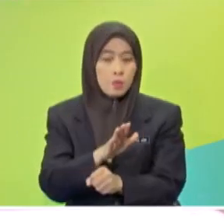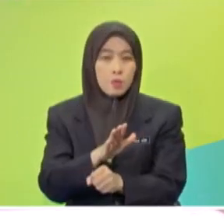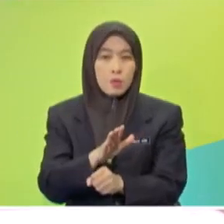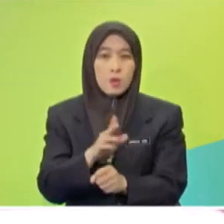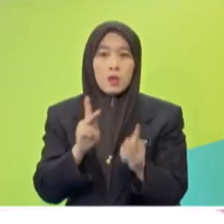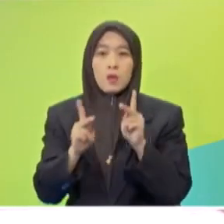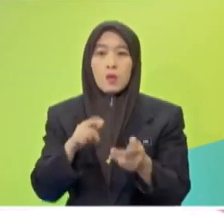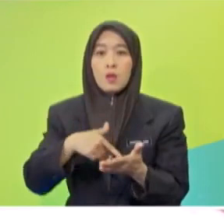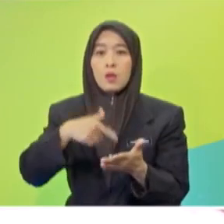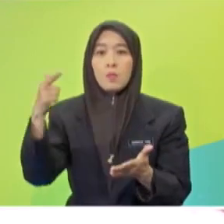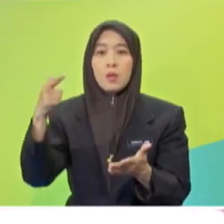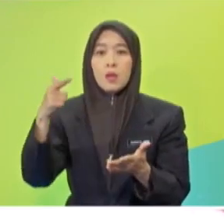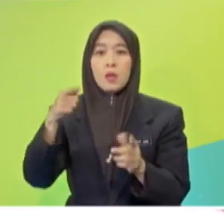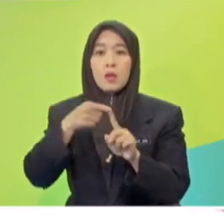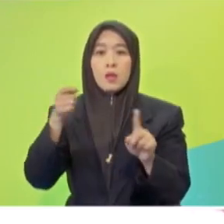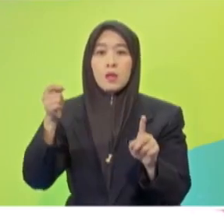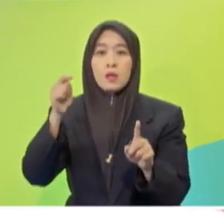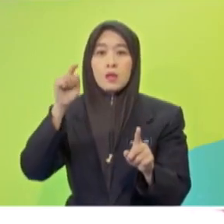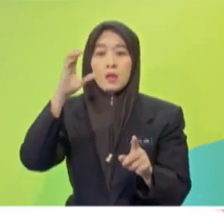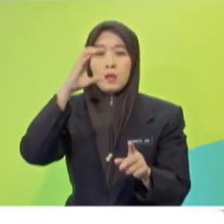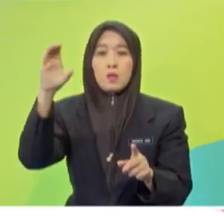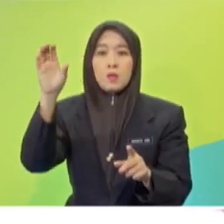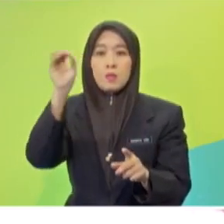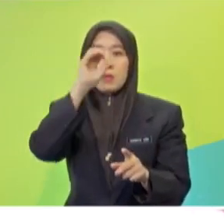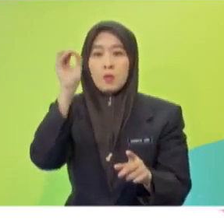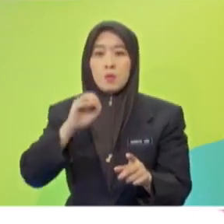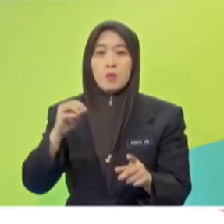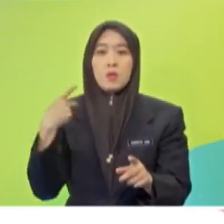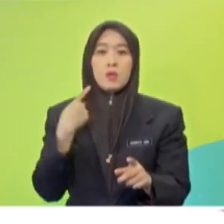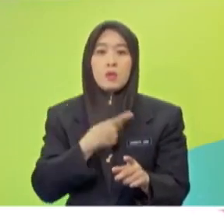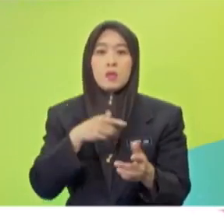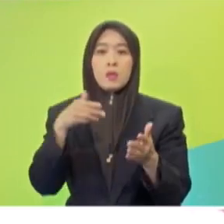lebih daripada status-status Maksudnya kita kena tambah lagi